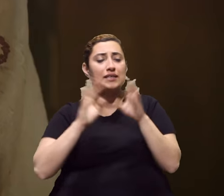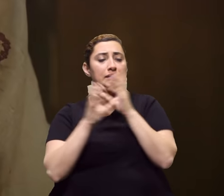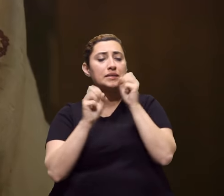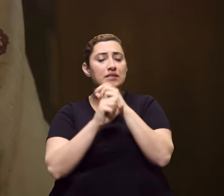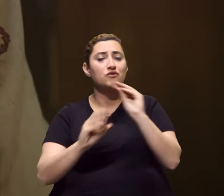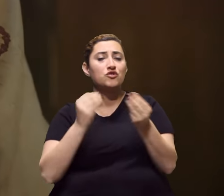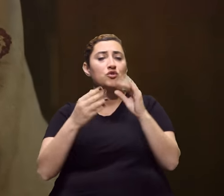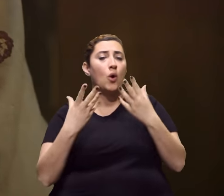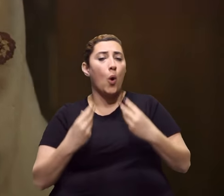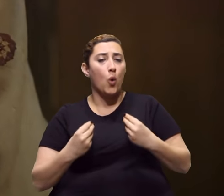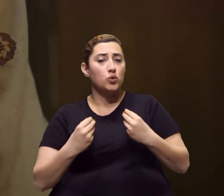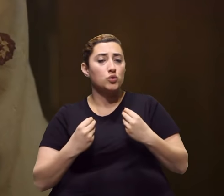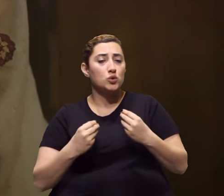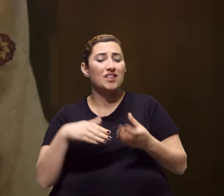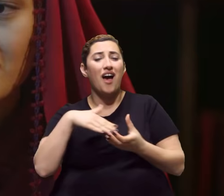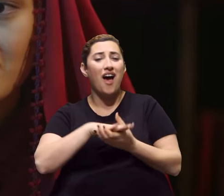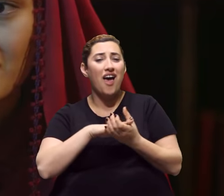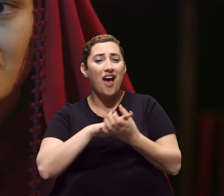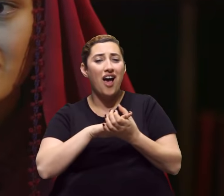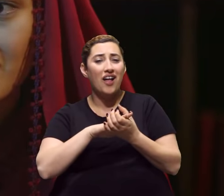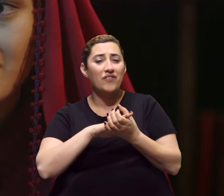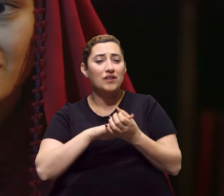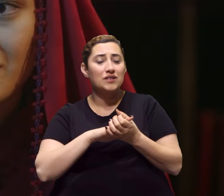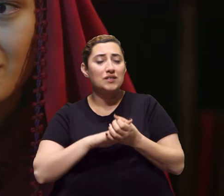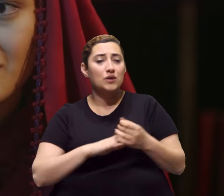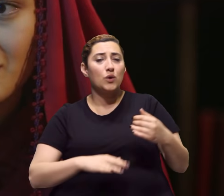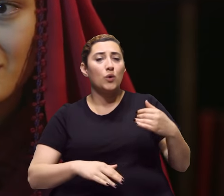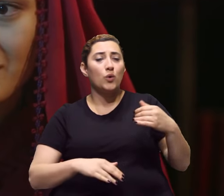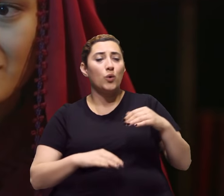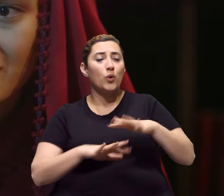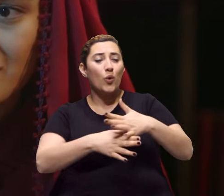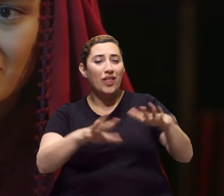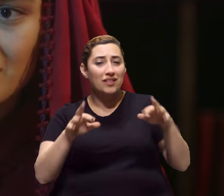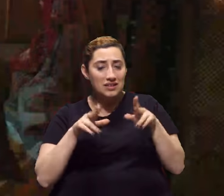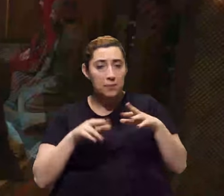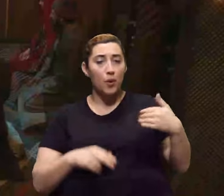donansın. Ayağınız göl, gönlünüz gün,